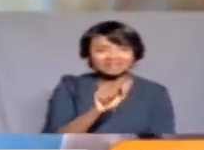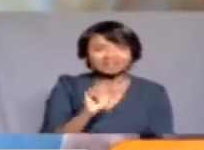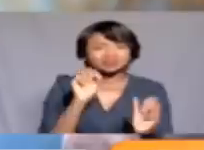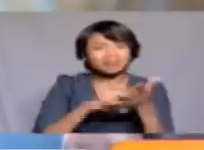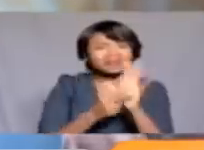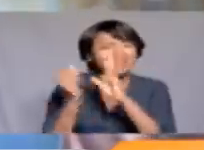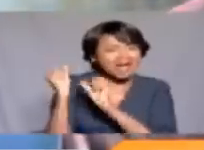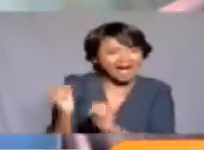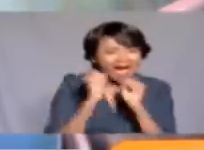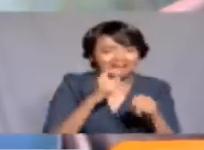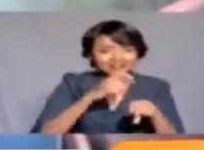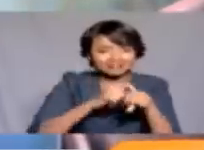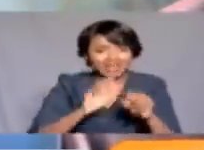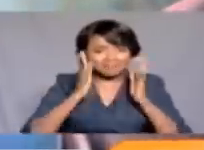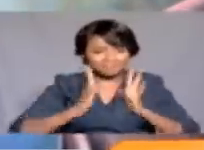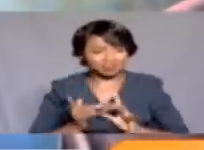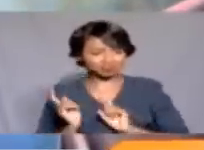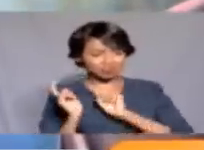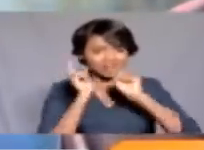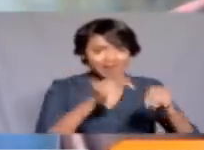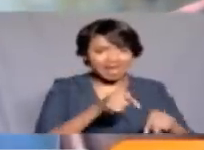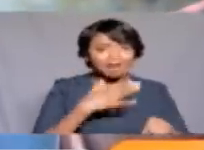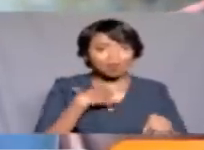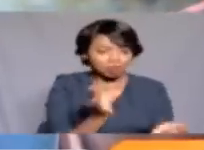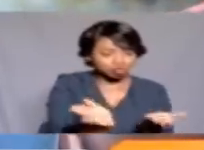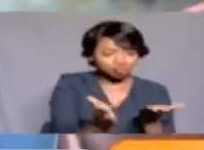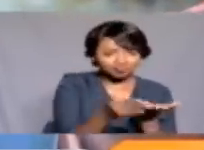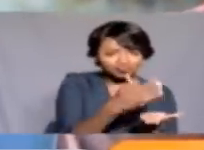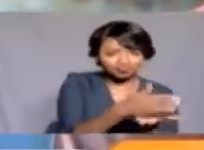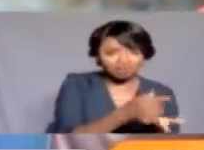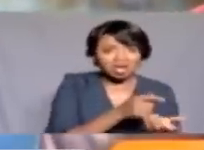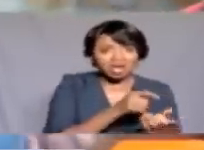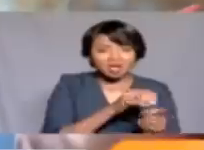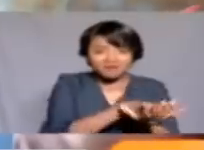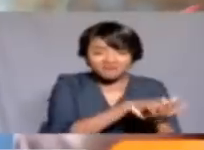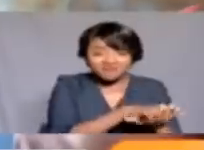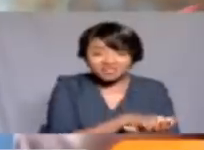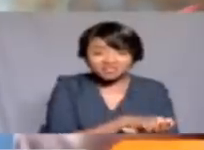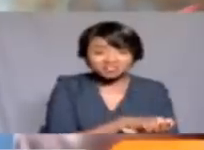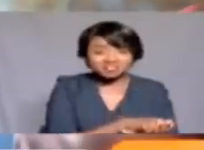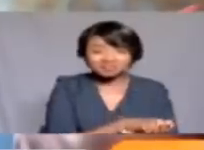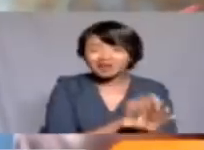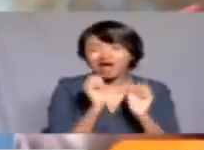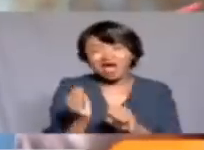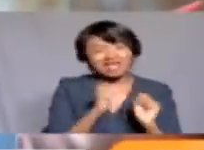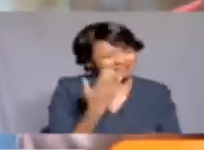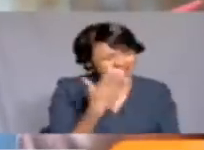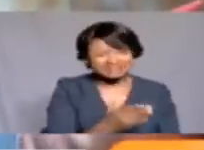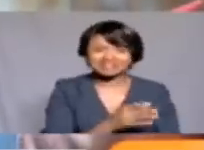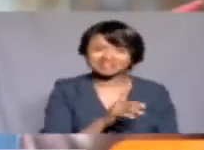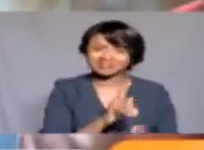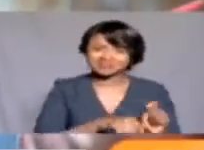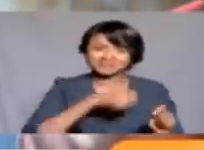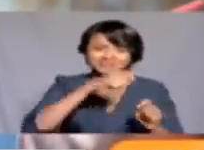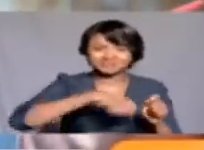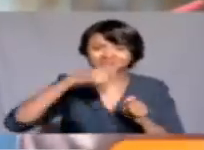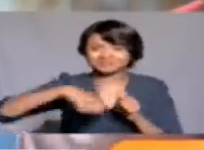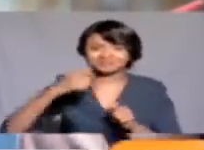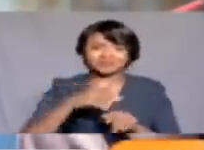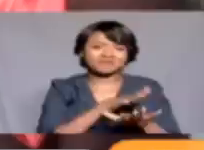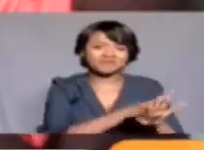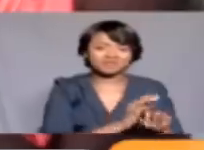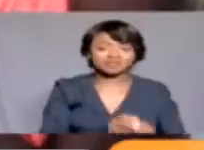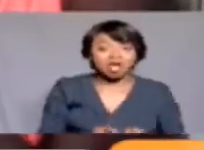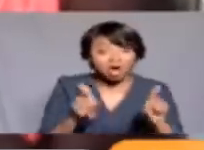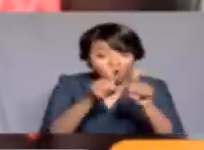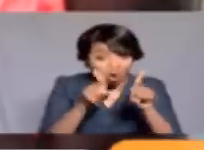kuvua na kioo na hii tunaita uvuvi wa bunduki haizi ona samaki. Na pia upande wa kwa